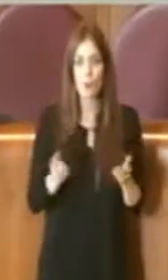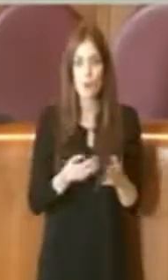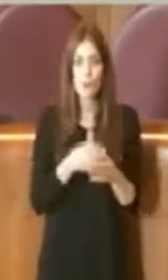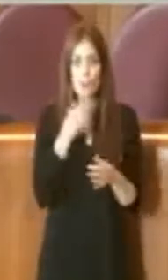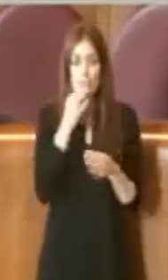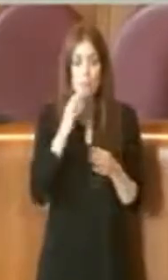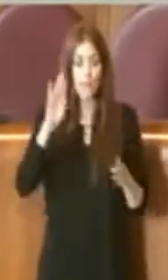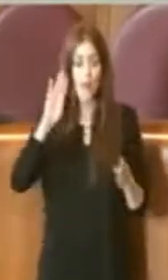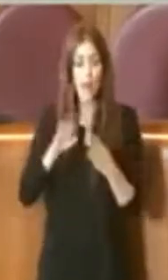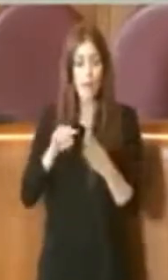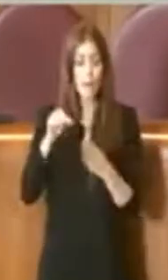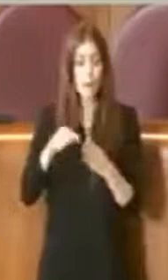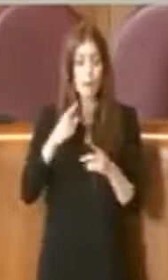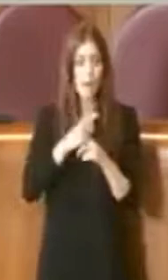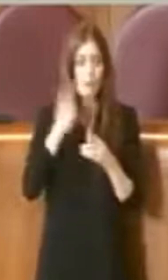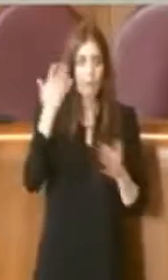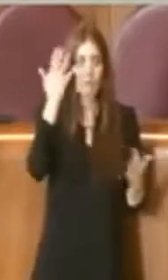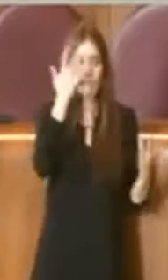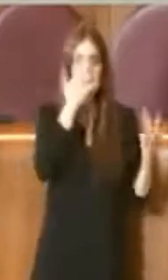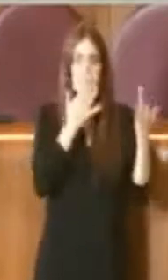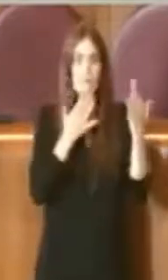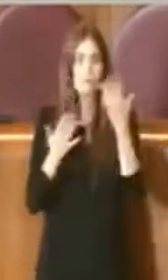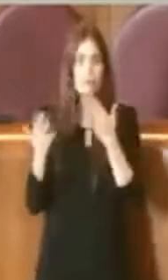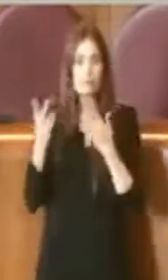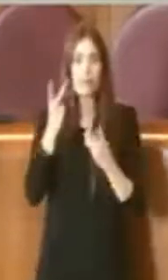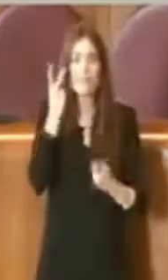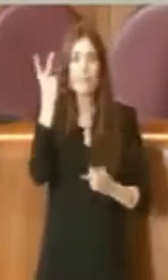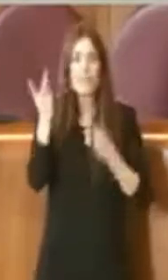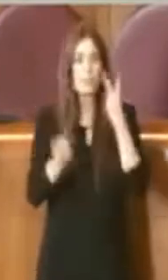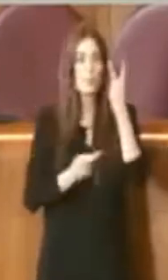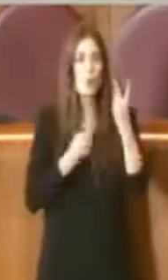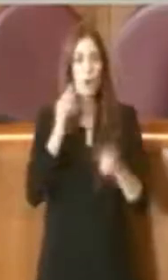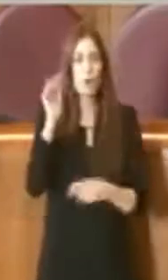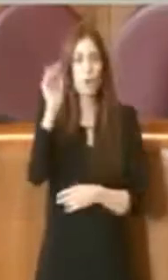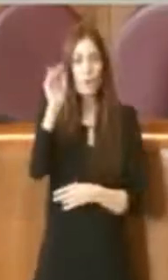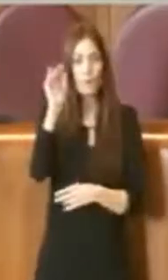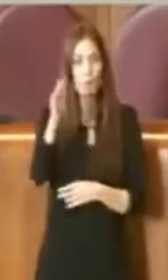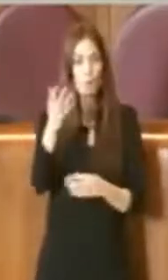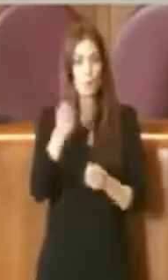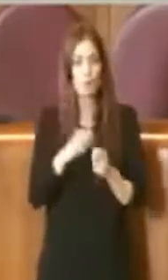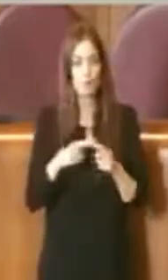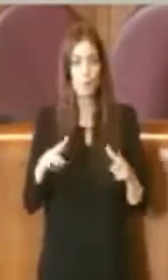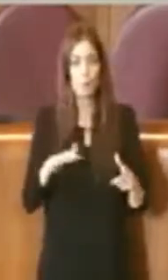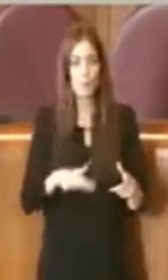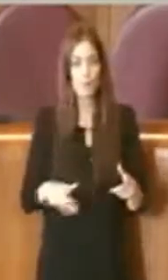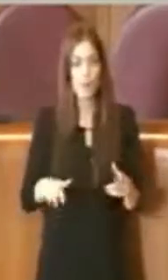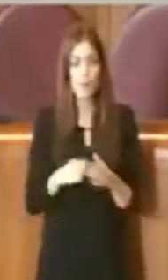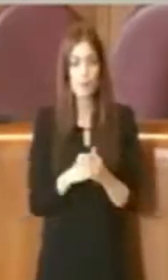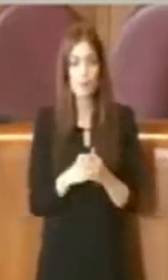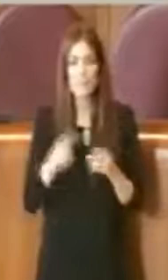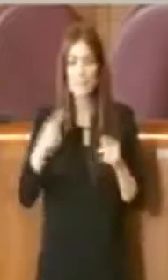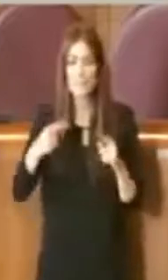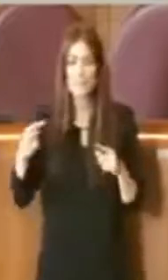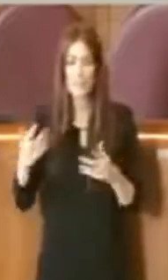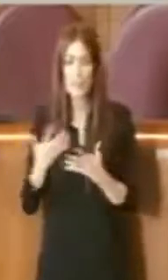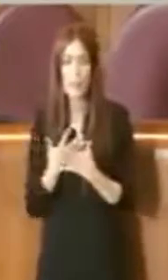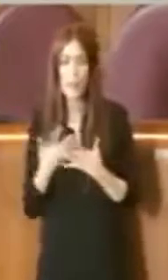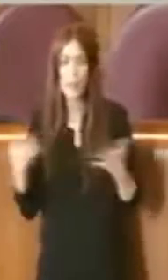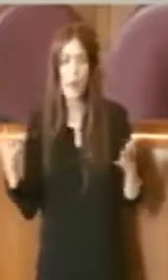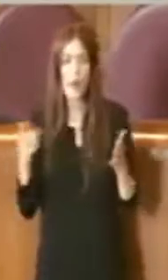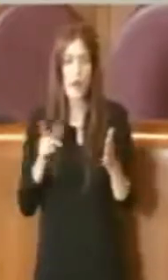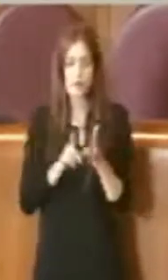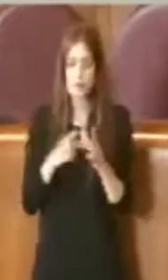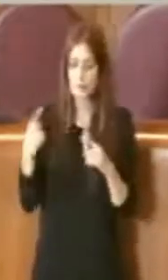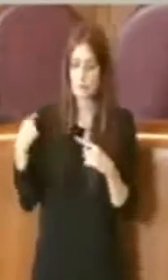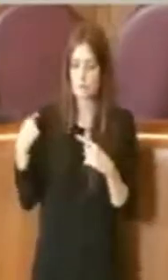significa quindi riflettere sulla visione del futuro delle città. Le grandi sfide del nostro tempo, dai